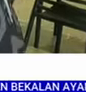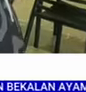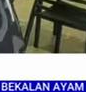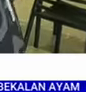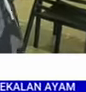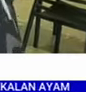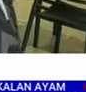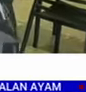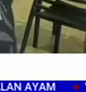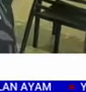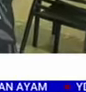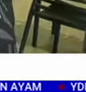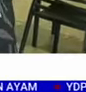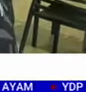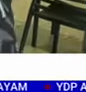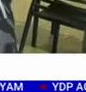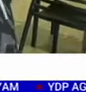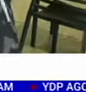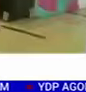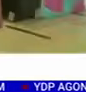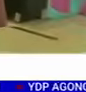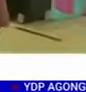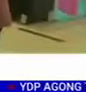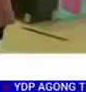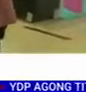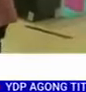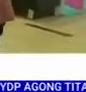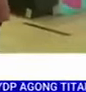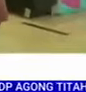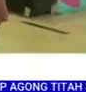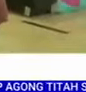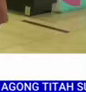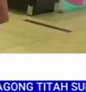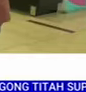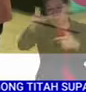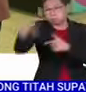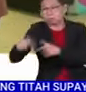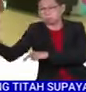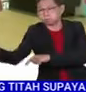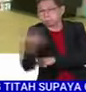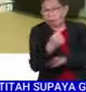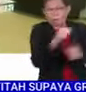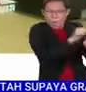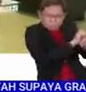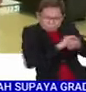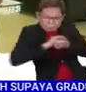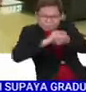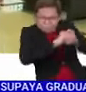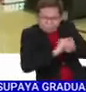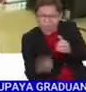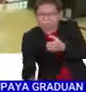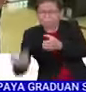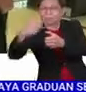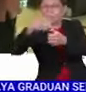negara. Menyadari cabaran itu, pelbagai pihak tampil ke hadapan untuk turut sama-sama melibatkan diri dalam aktiviti